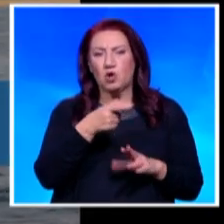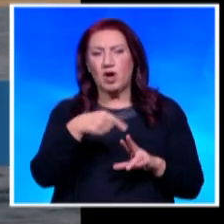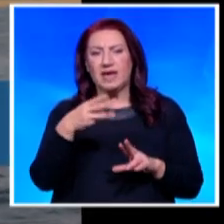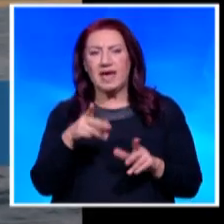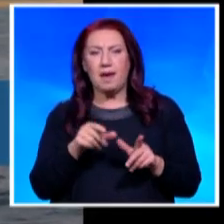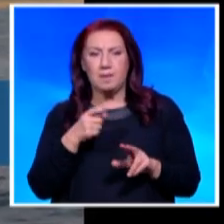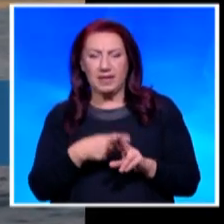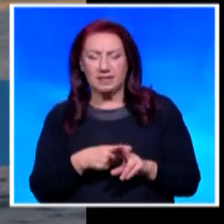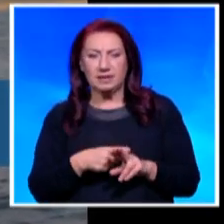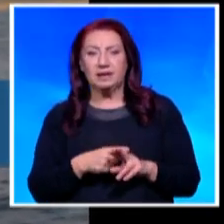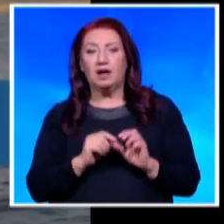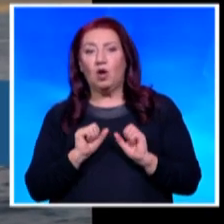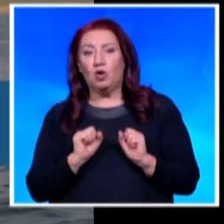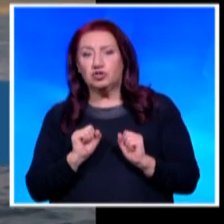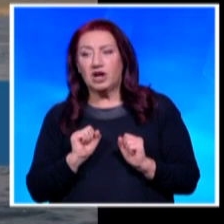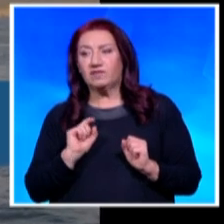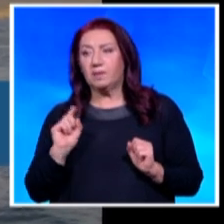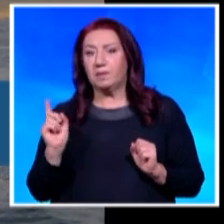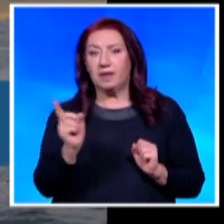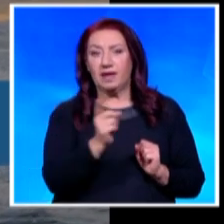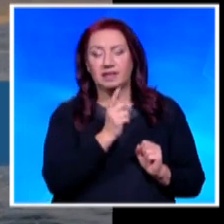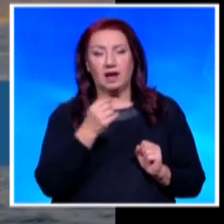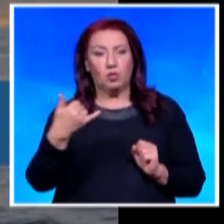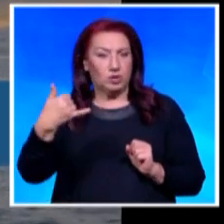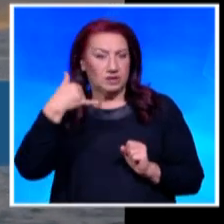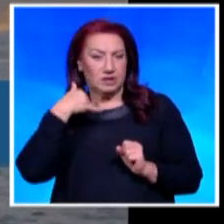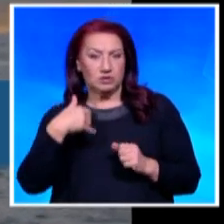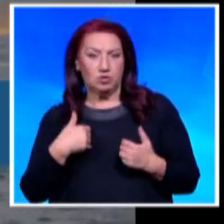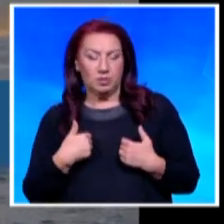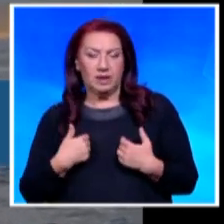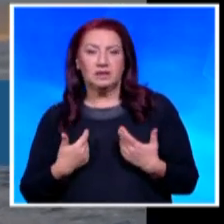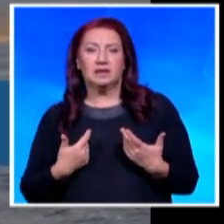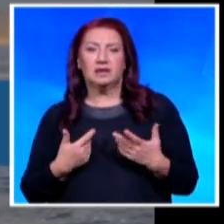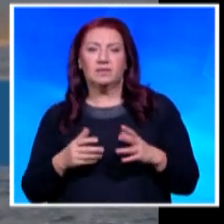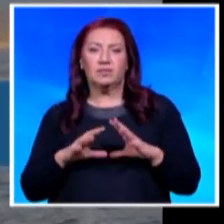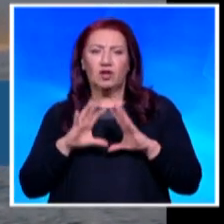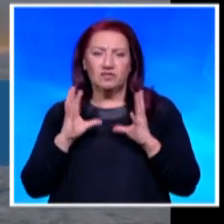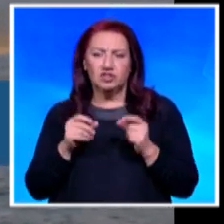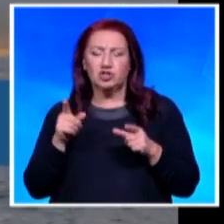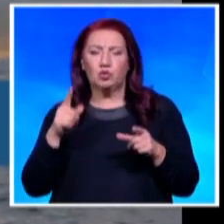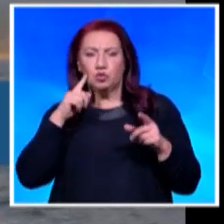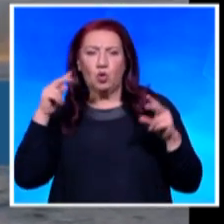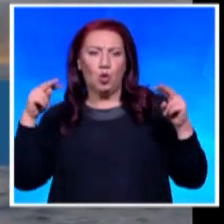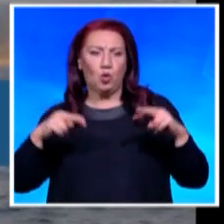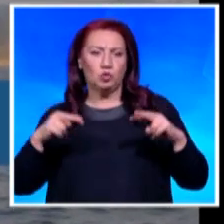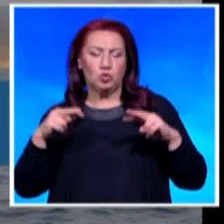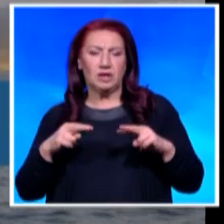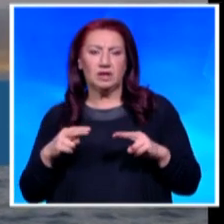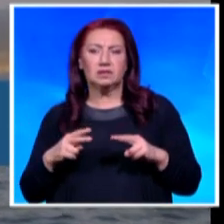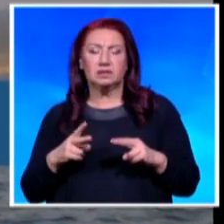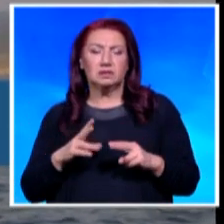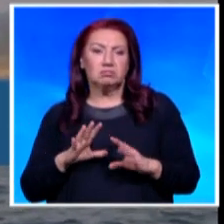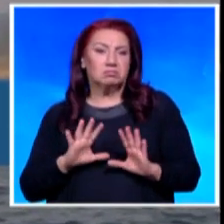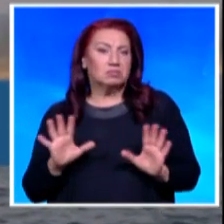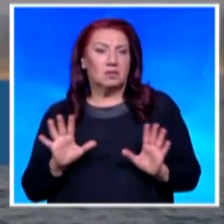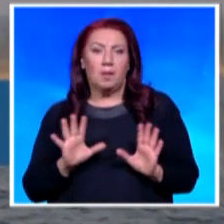по някакъв начин някой да се сложи с нас от похитителите. Всички сили, които контролират безопасния трафик в района